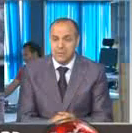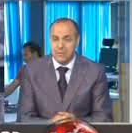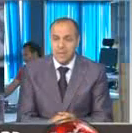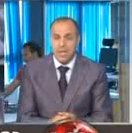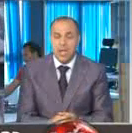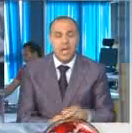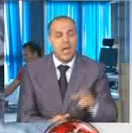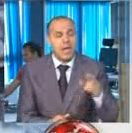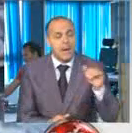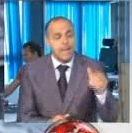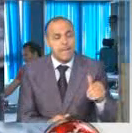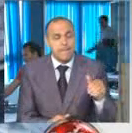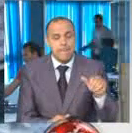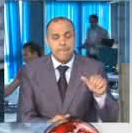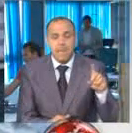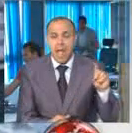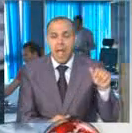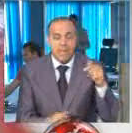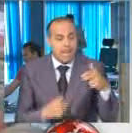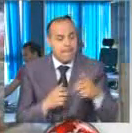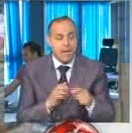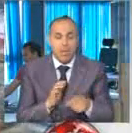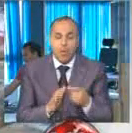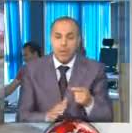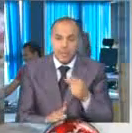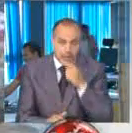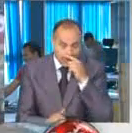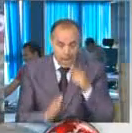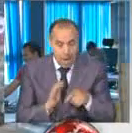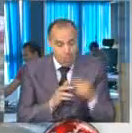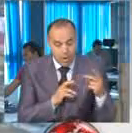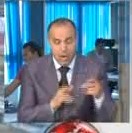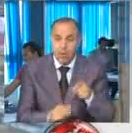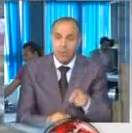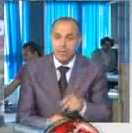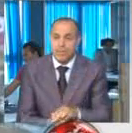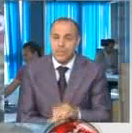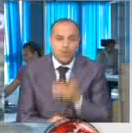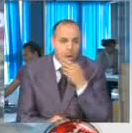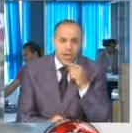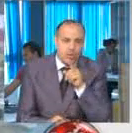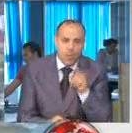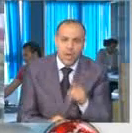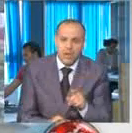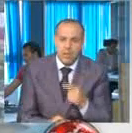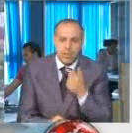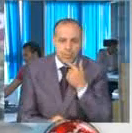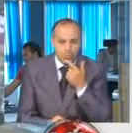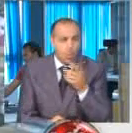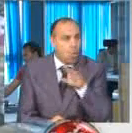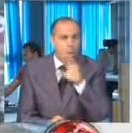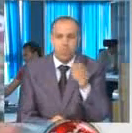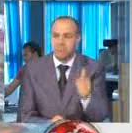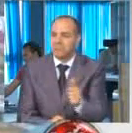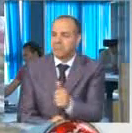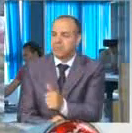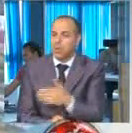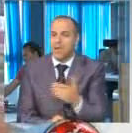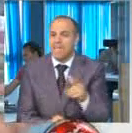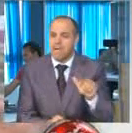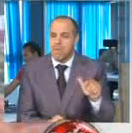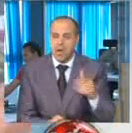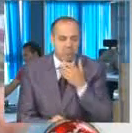رمادة المعرض هذا. أول مرة المعرض في رمادة. شنو اللي عجبك فيه؟ والله بصراحة عجبني في كل شيء، يعني تم